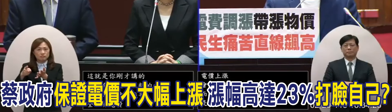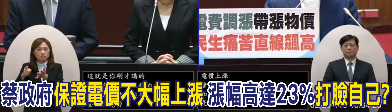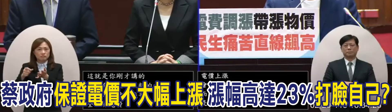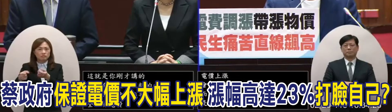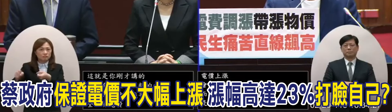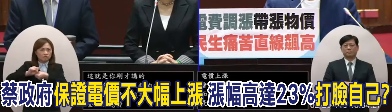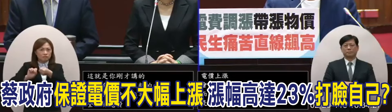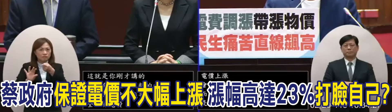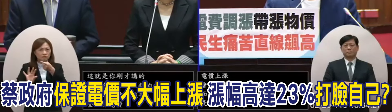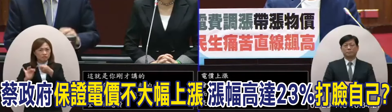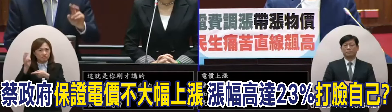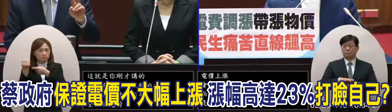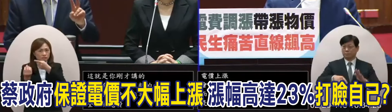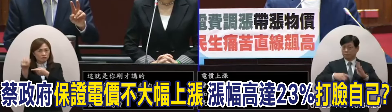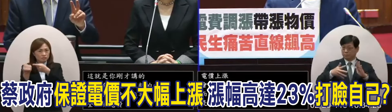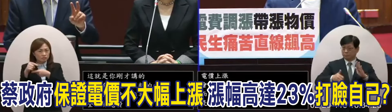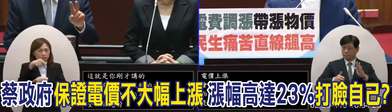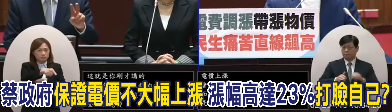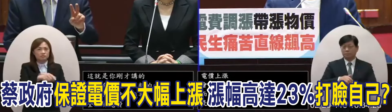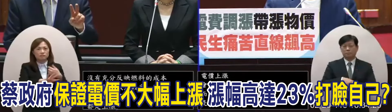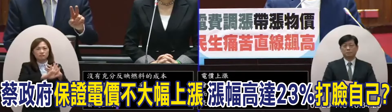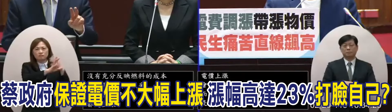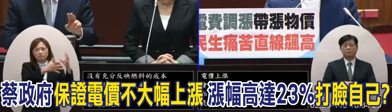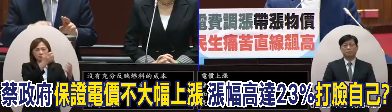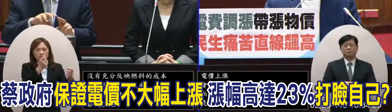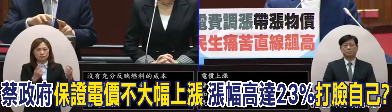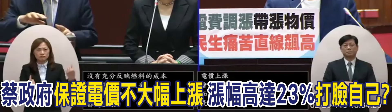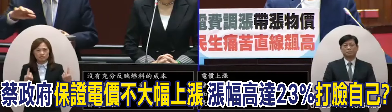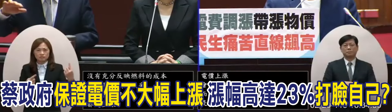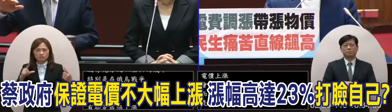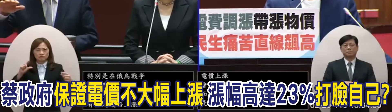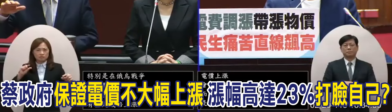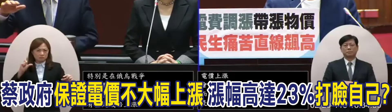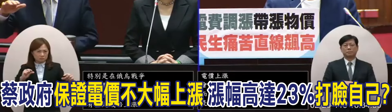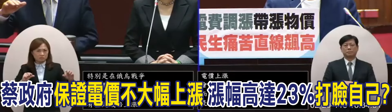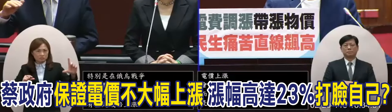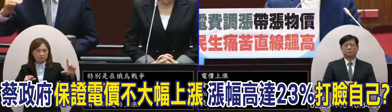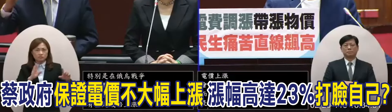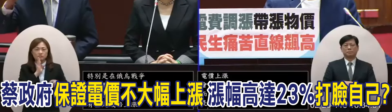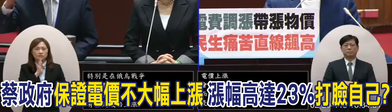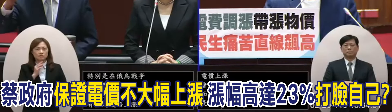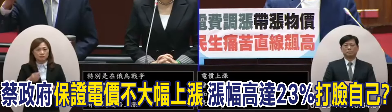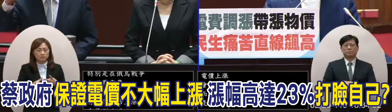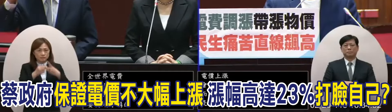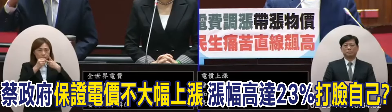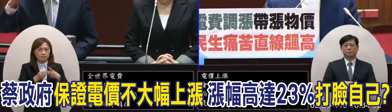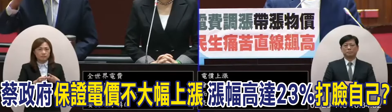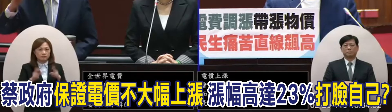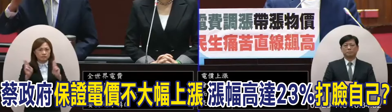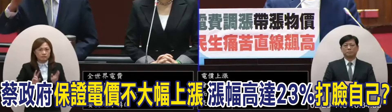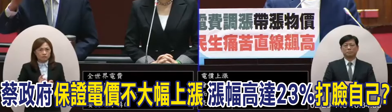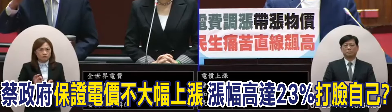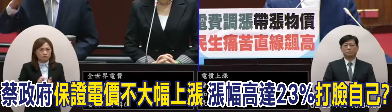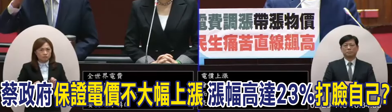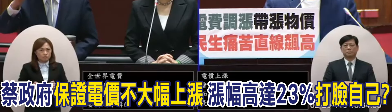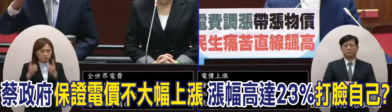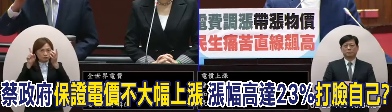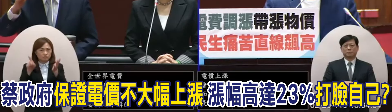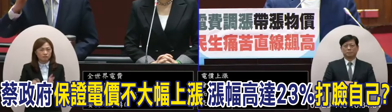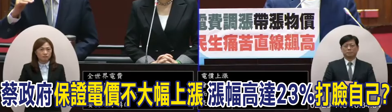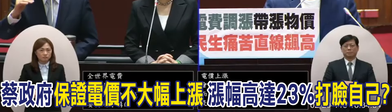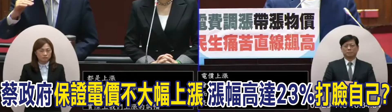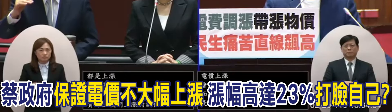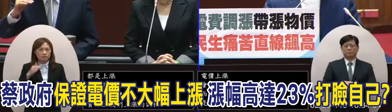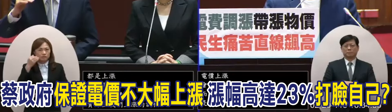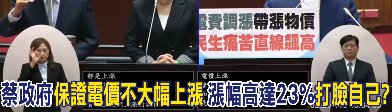他的国家来的偏。 所以院长，我们 第二个很重要的就是，当我们电价在调整的时候，我们会看哪一个产业受到的